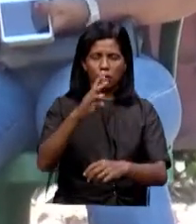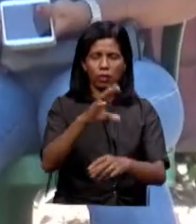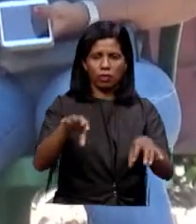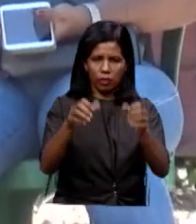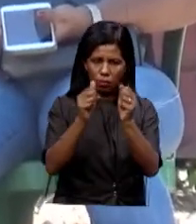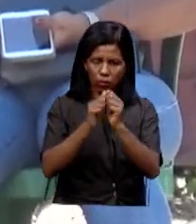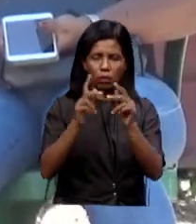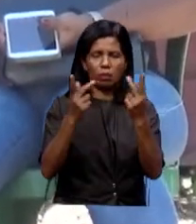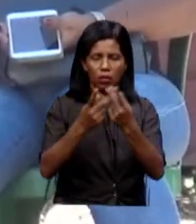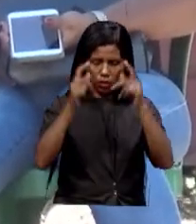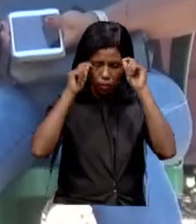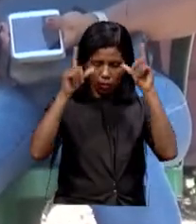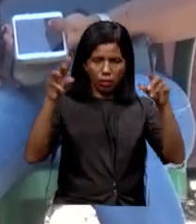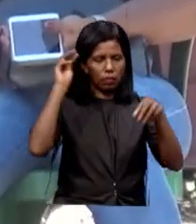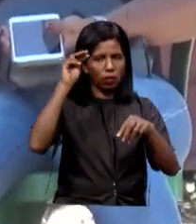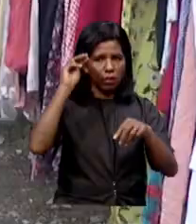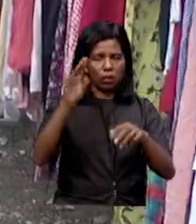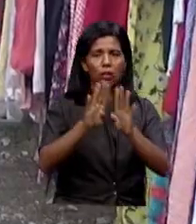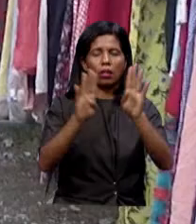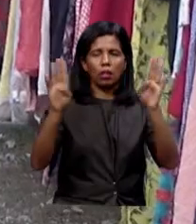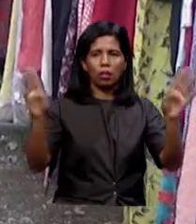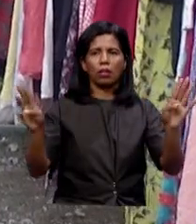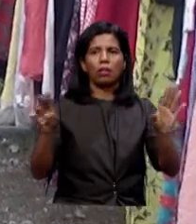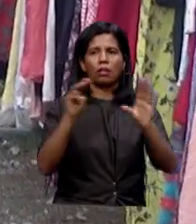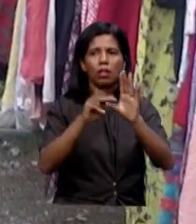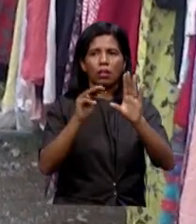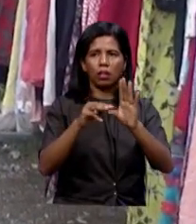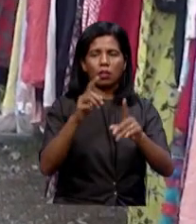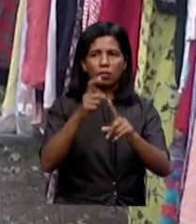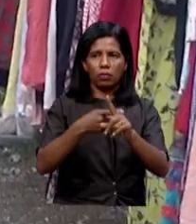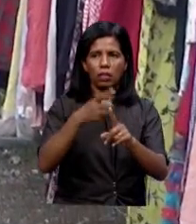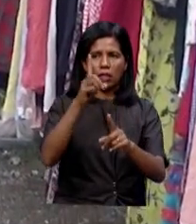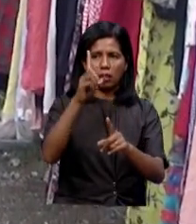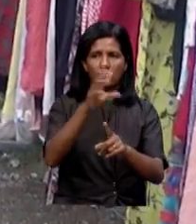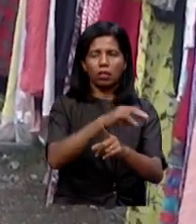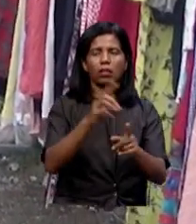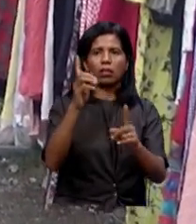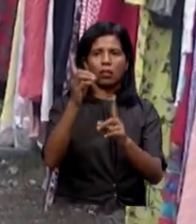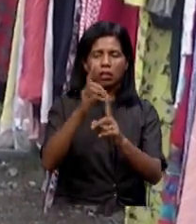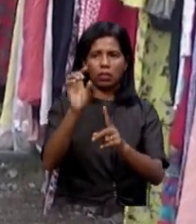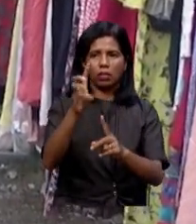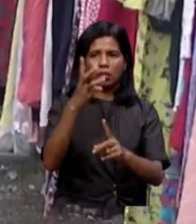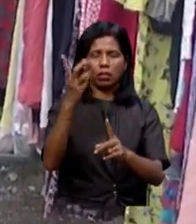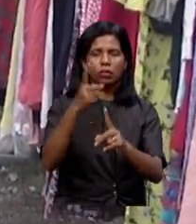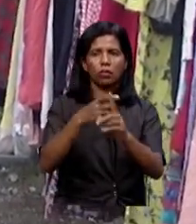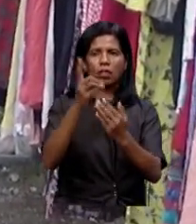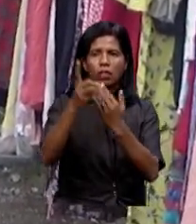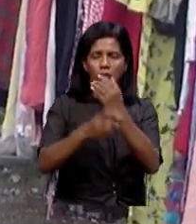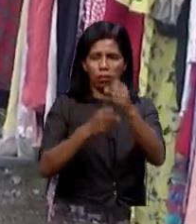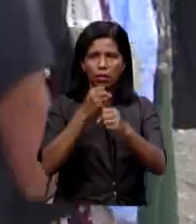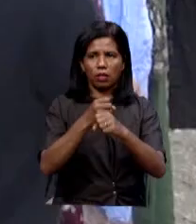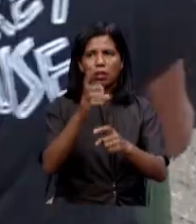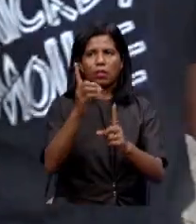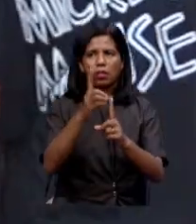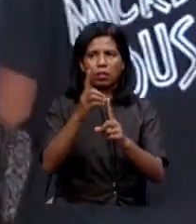timoroan, no ministeru komersiu, loke bazar baratu hia Komoro durante fulangida, hahu si lorong san resinan fulan Desembru tinang ne, to lorong